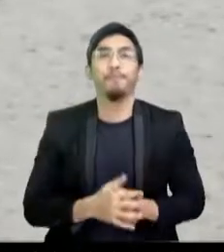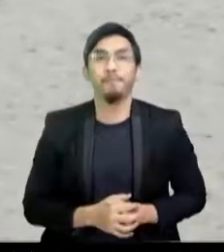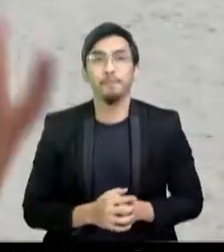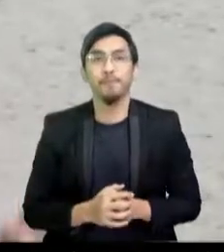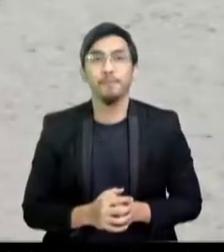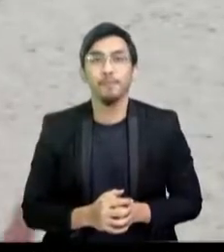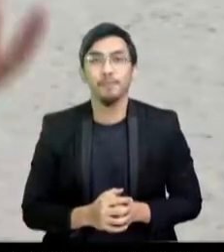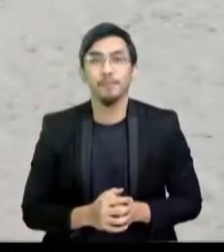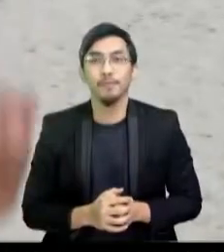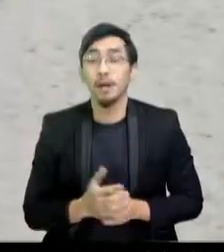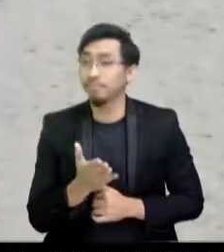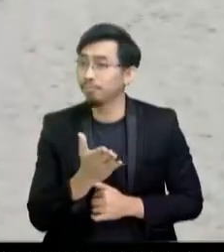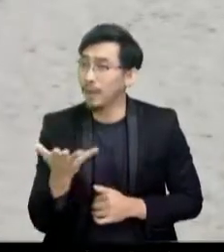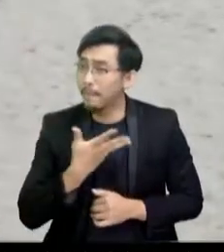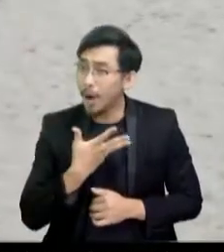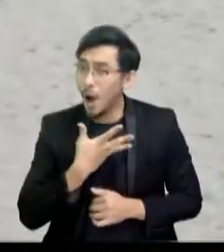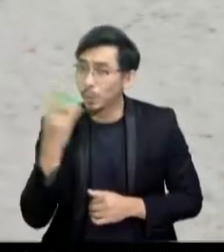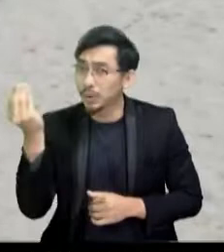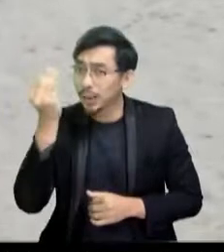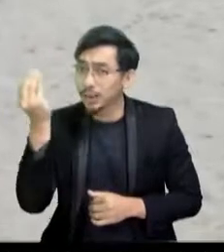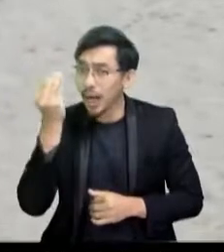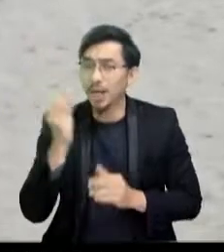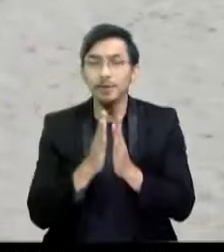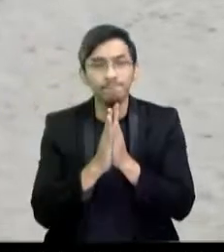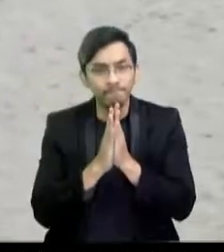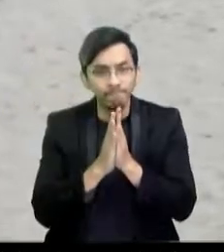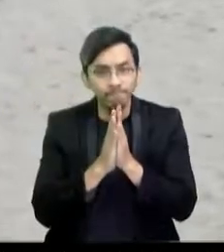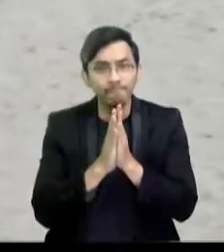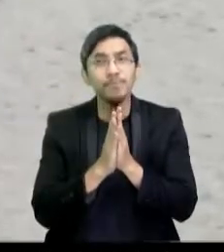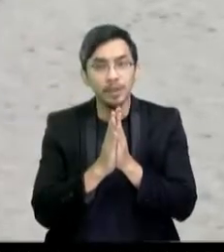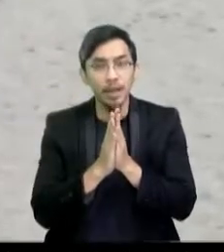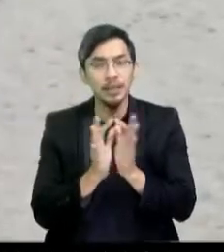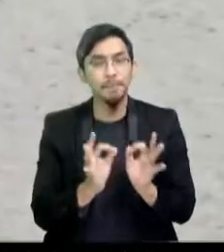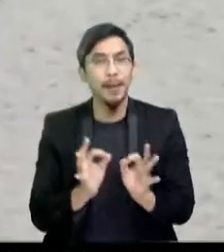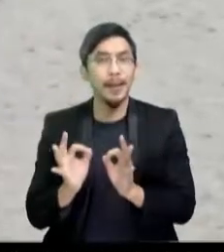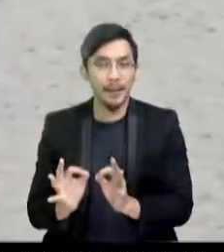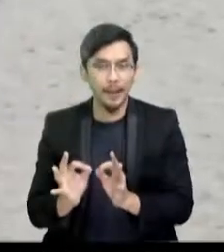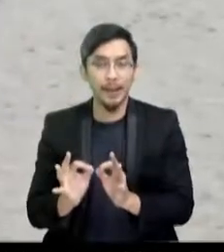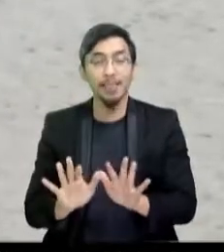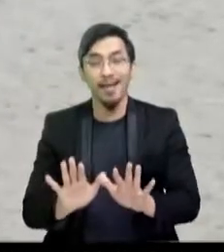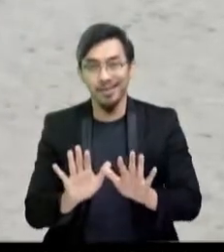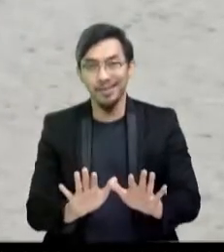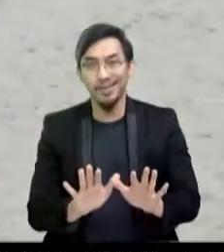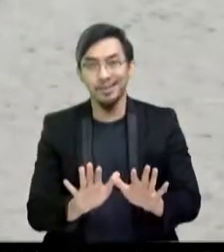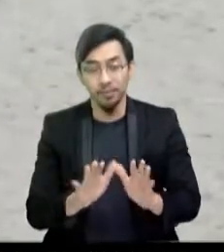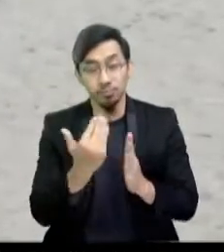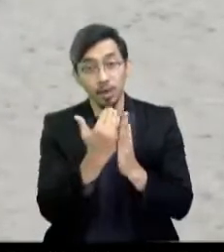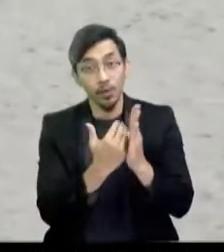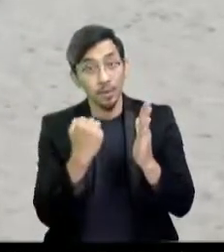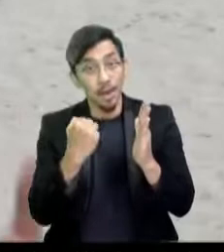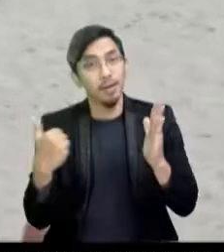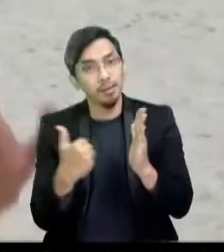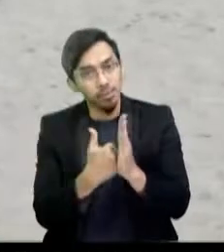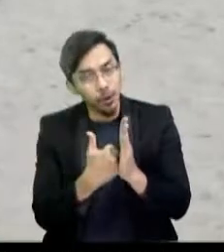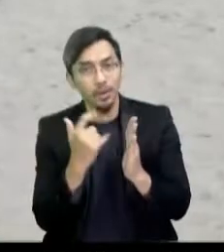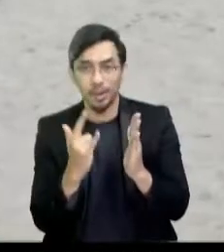untuk berwisata ini agar dapat disiplin diri untuk tetap sama-sama kita mawas dan juga disiplin menerapkan protokol kesehatan agar kita semua tetap dapat